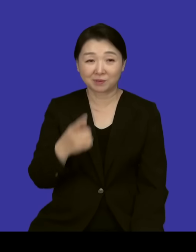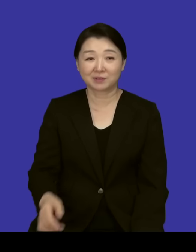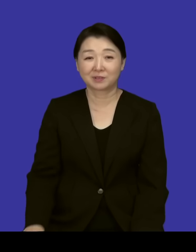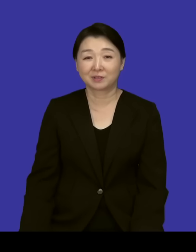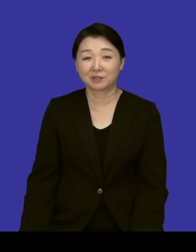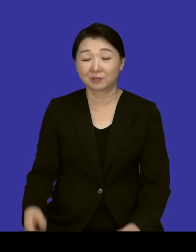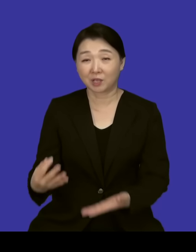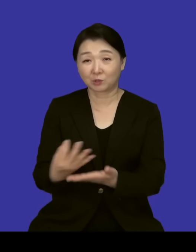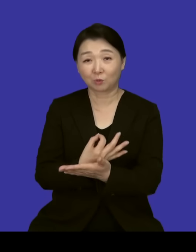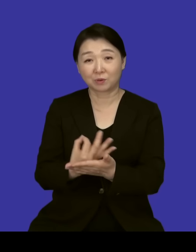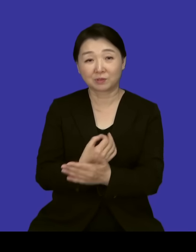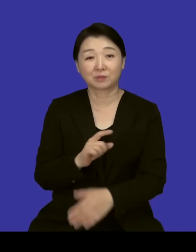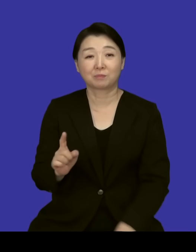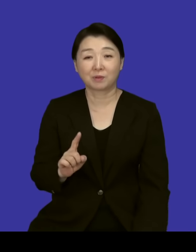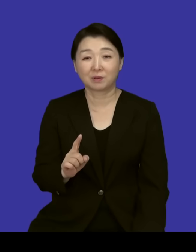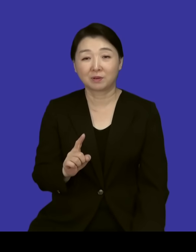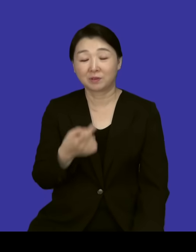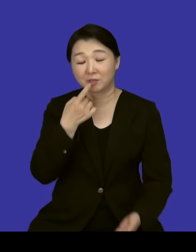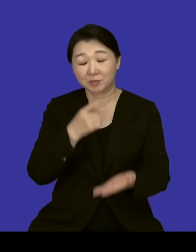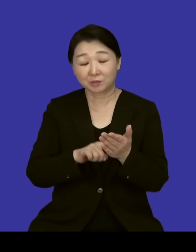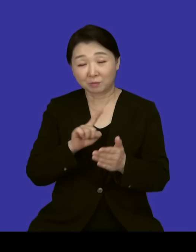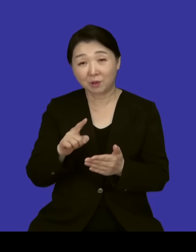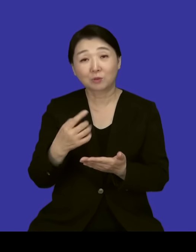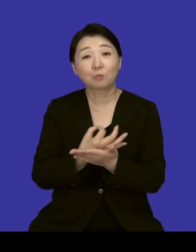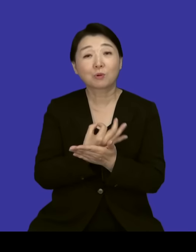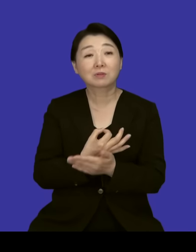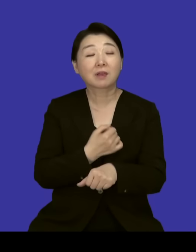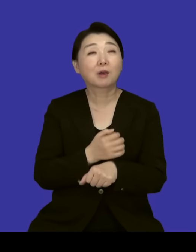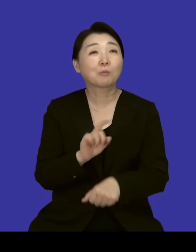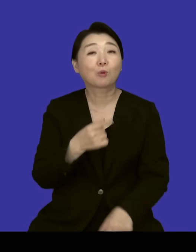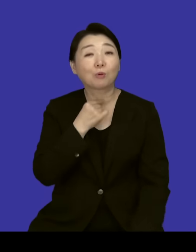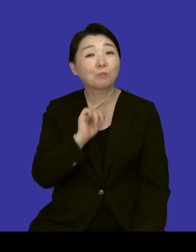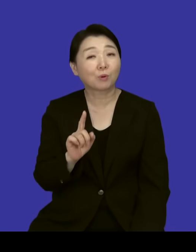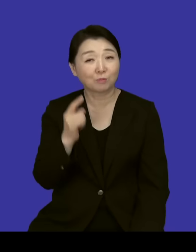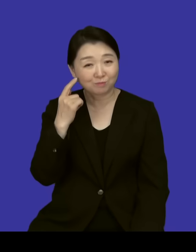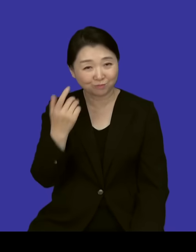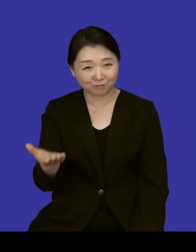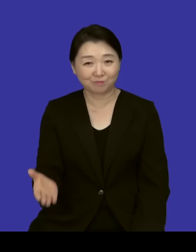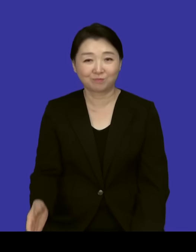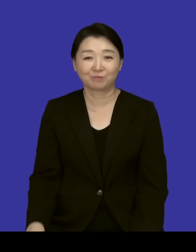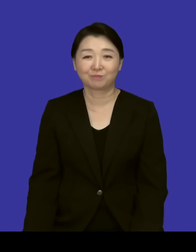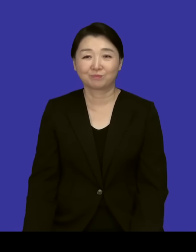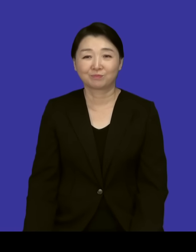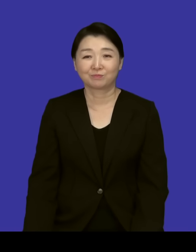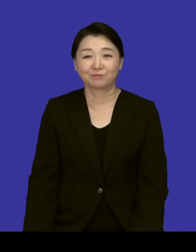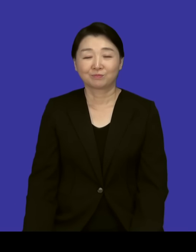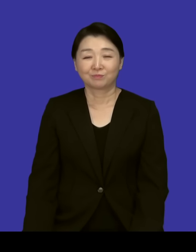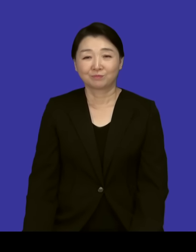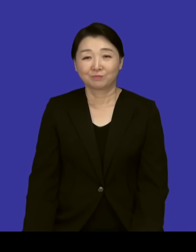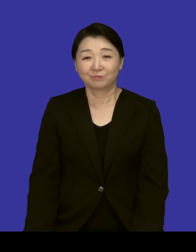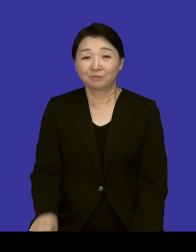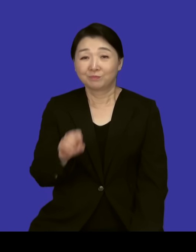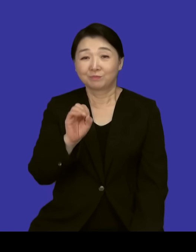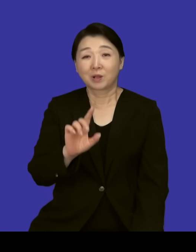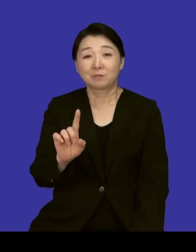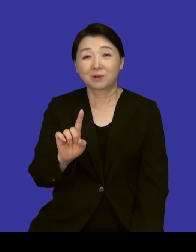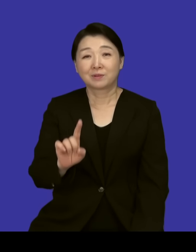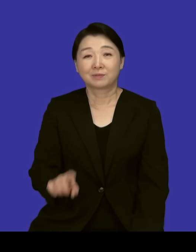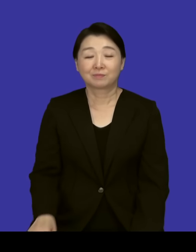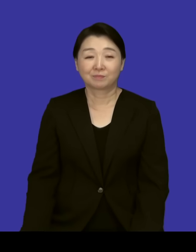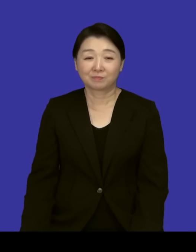돈 벌어서 그냥 조금 더 쉽게 얘기하면 돈 벌어서 뭐 할 건데요? 이까지잖아요. 그러면 이런 얘기를 많이